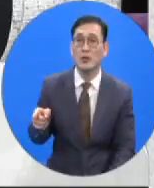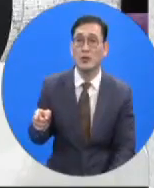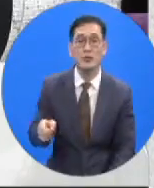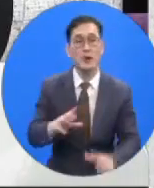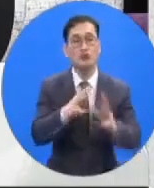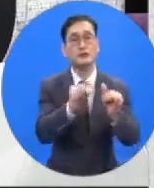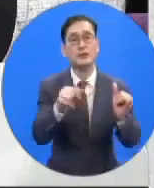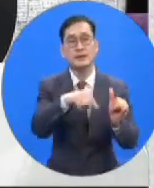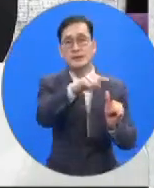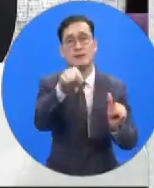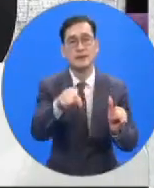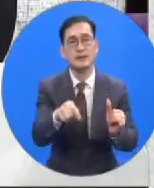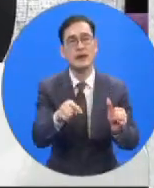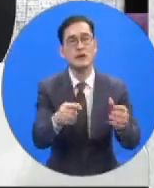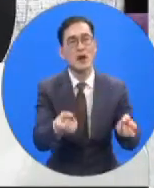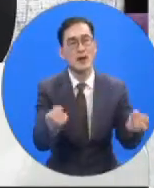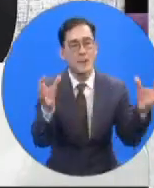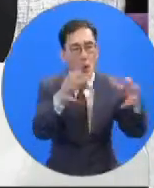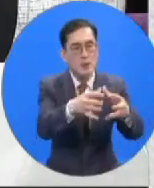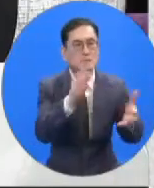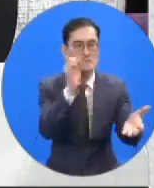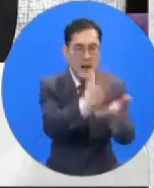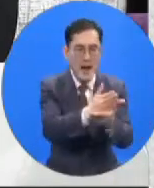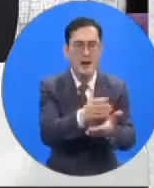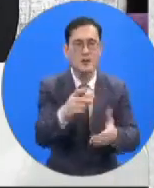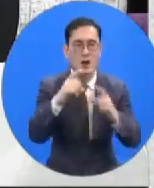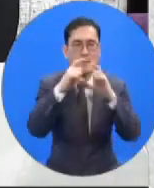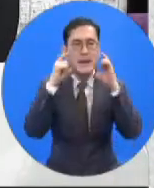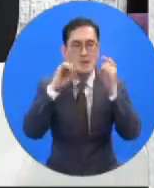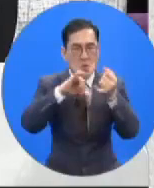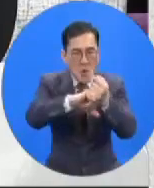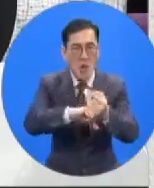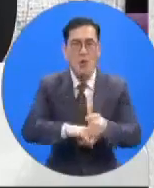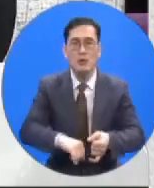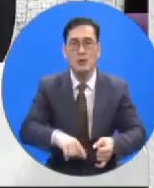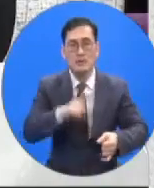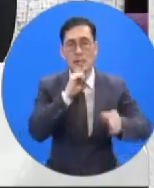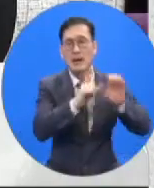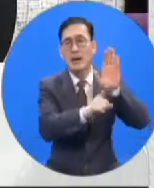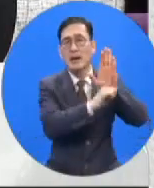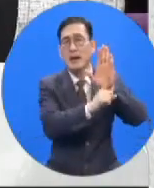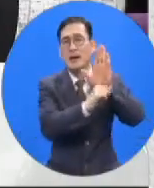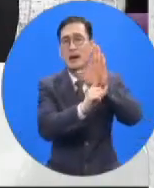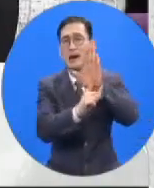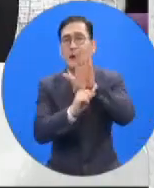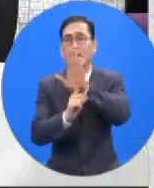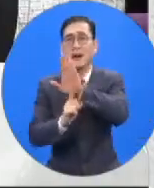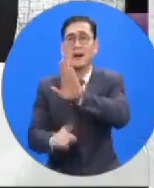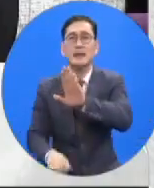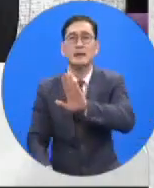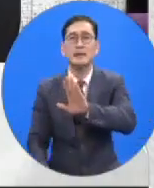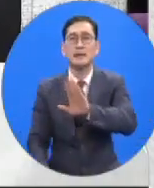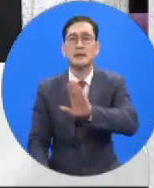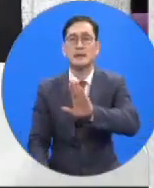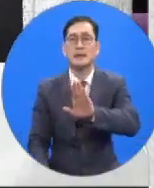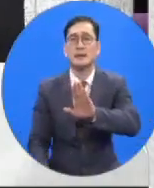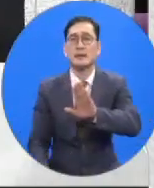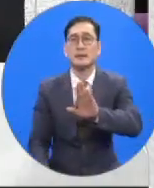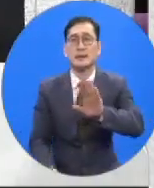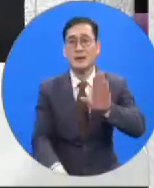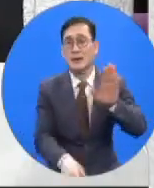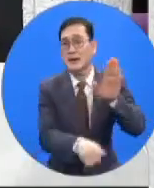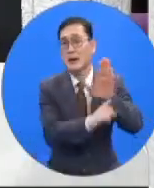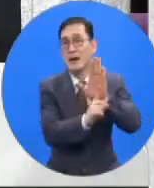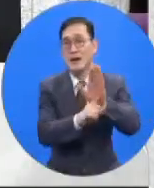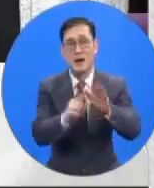사회적 거리 두기를 해라 마스크를 써라 심려 공작 마스크 물량을 가져가는 바람에 난 차를 2개 색에 죽으라고 마스터 살해하는 사람이지 못하고